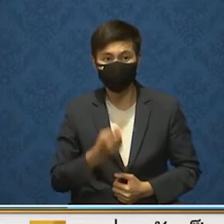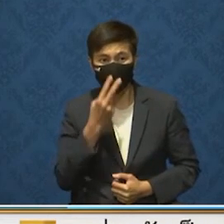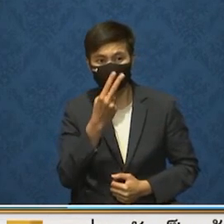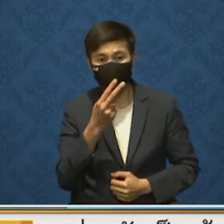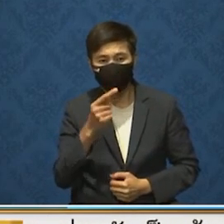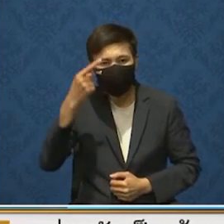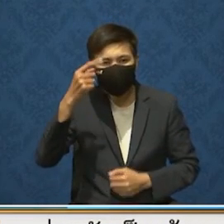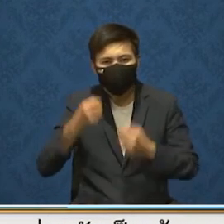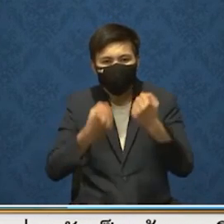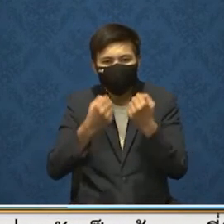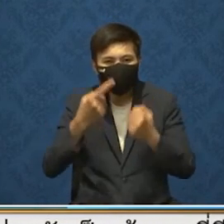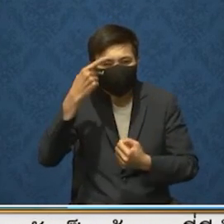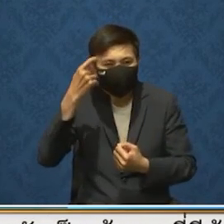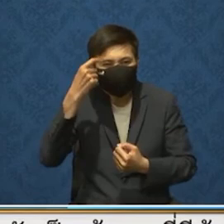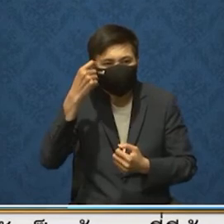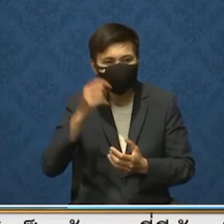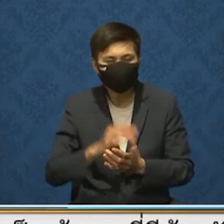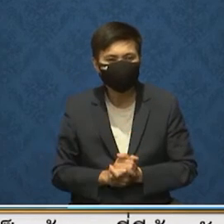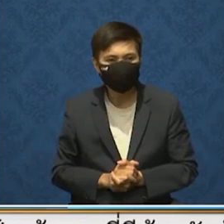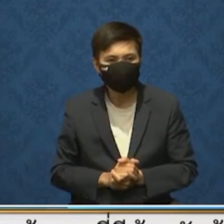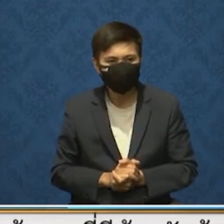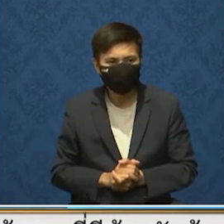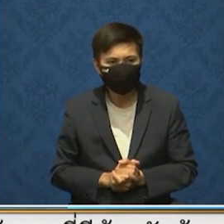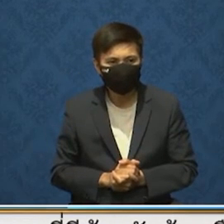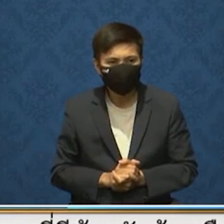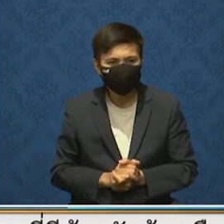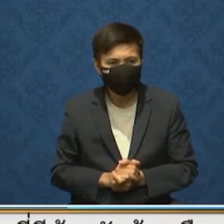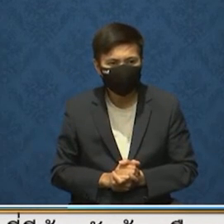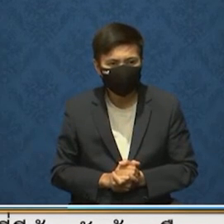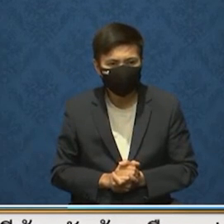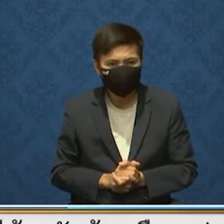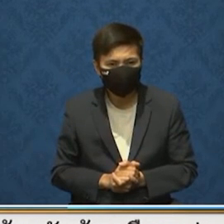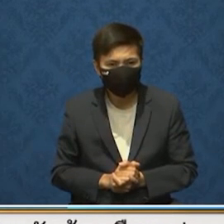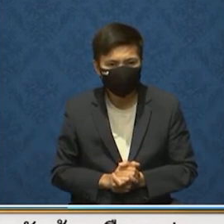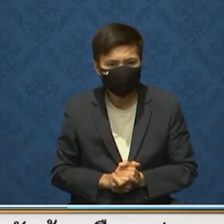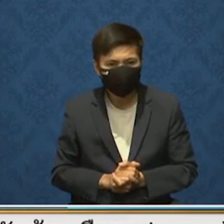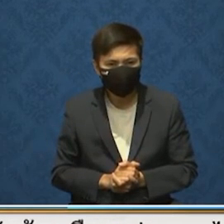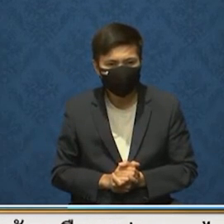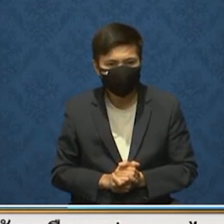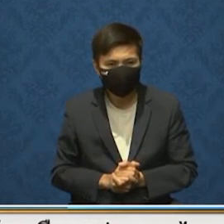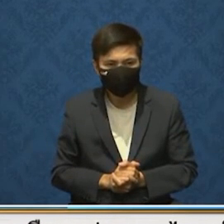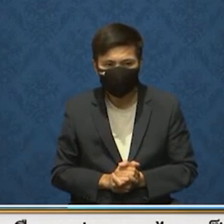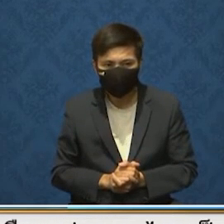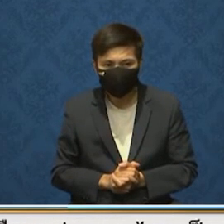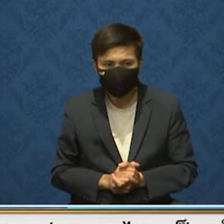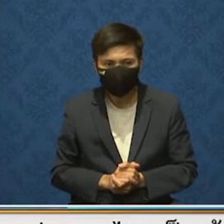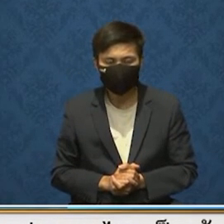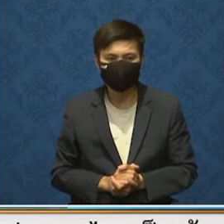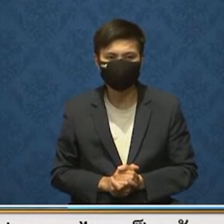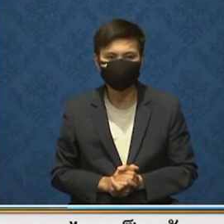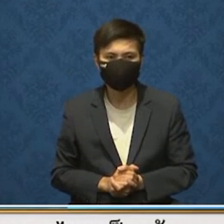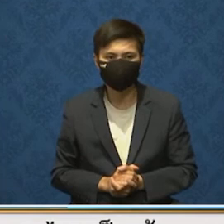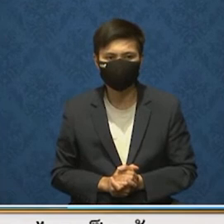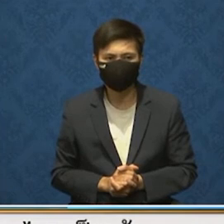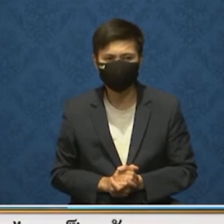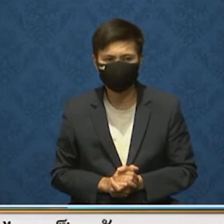ยิแย่หไปเมม หวดหวดห ว่ ห่ววว่ว่า่จว